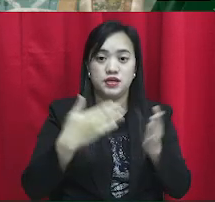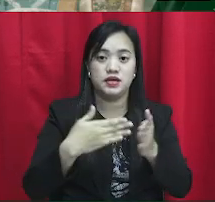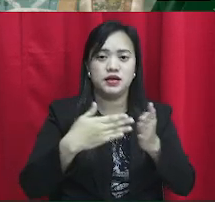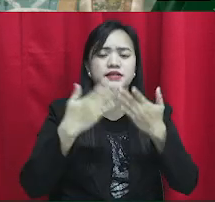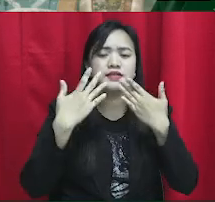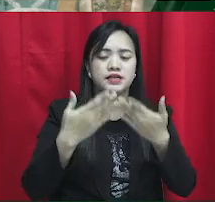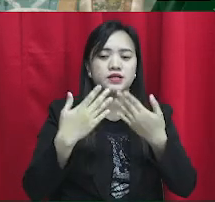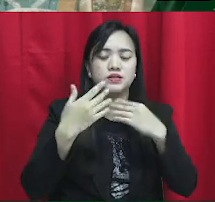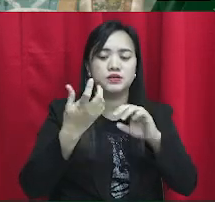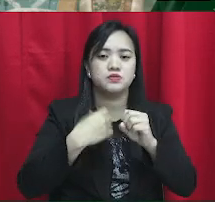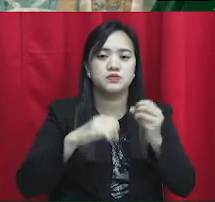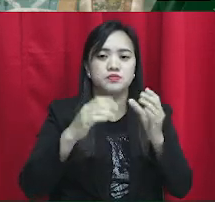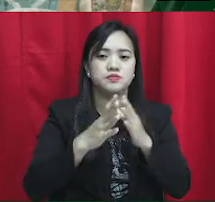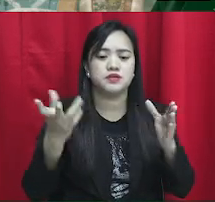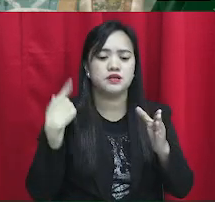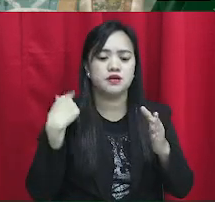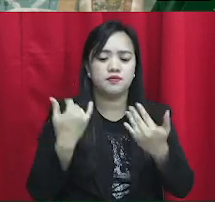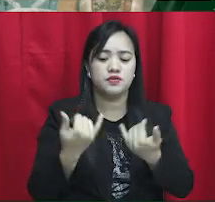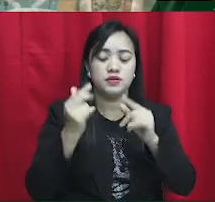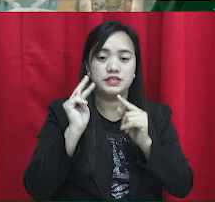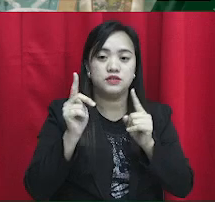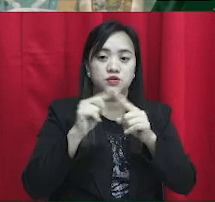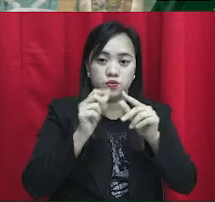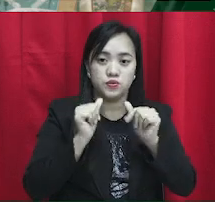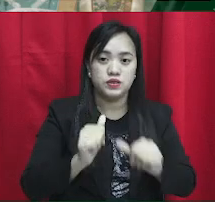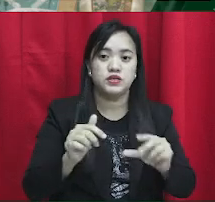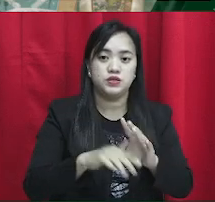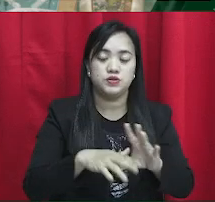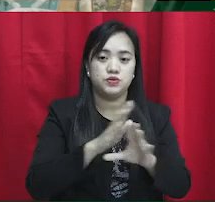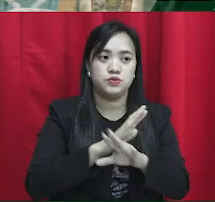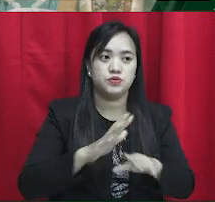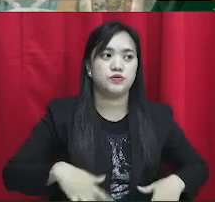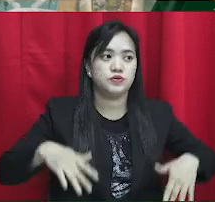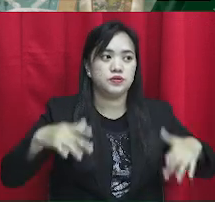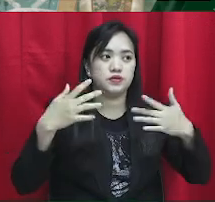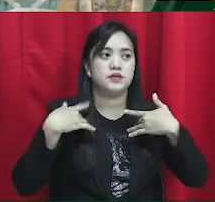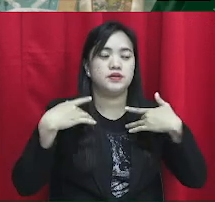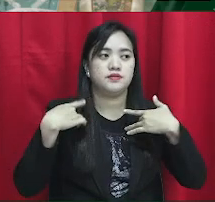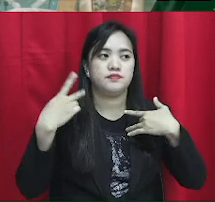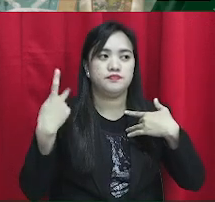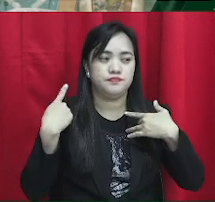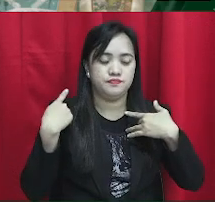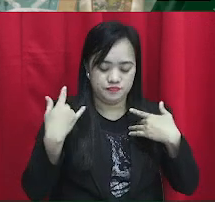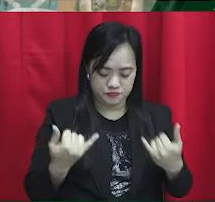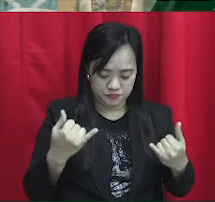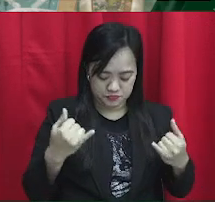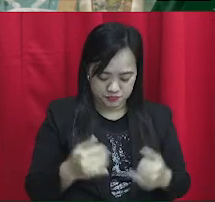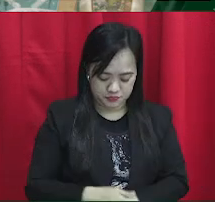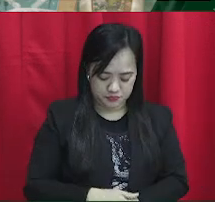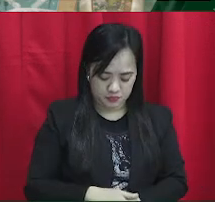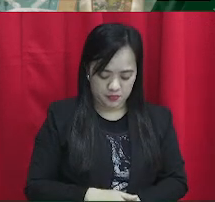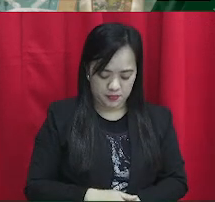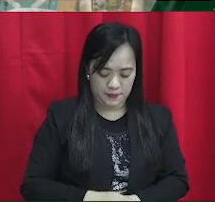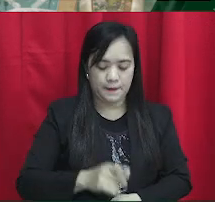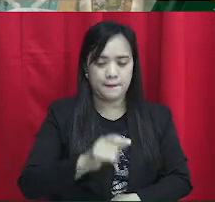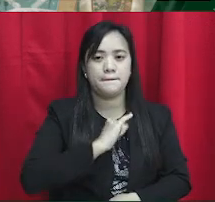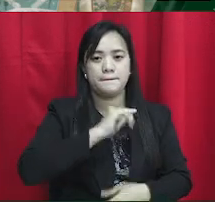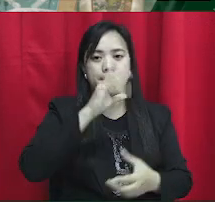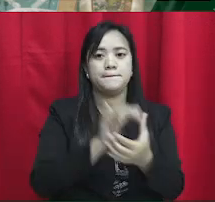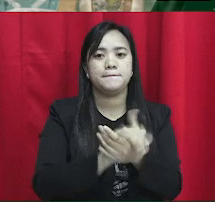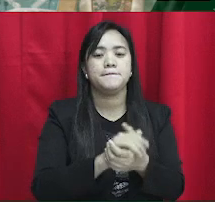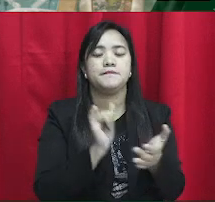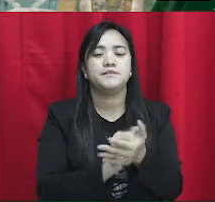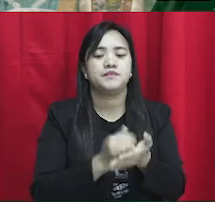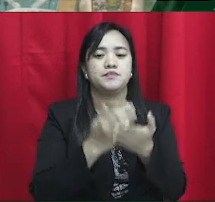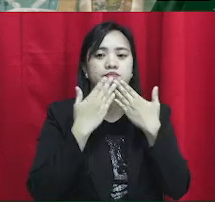ay patuloy tayo, no? Patuloy tayong, wala na sila dyan, no? Wala na rin sila dyan. Alright, well anyways, salamat ulit